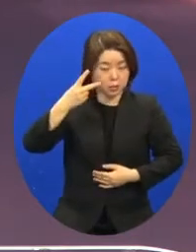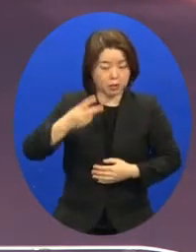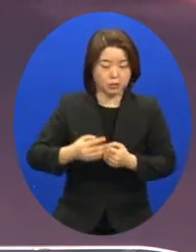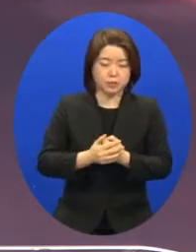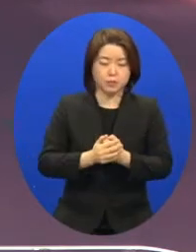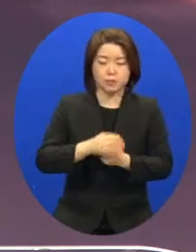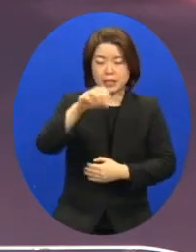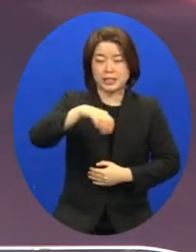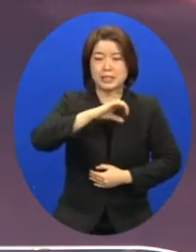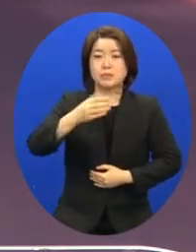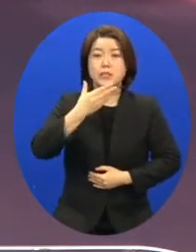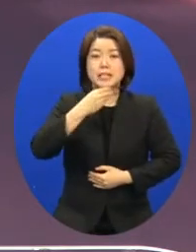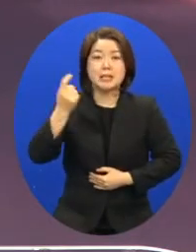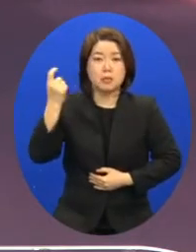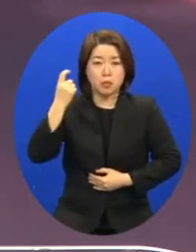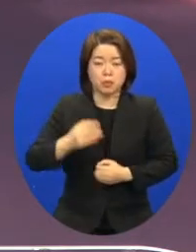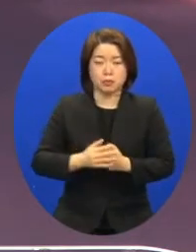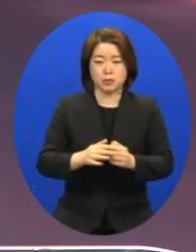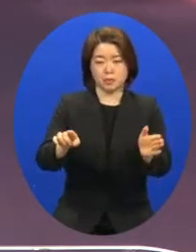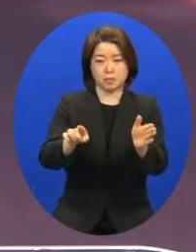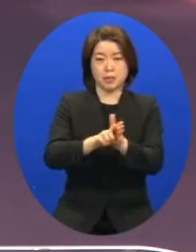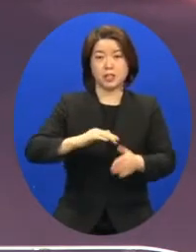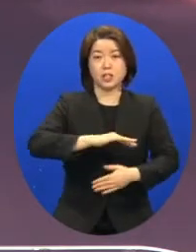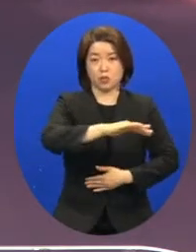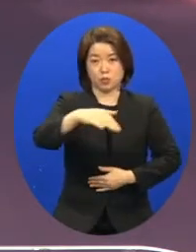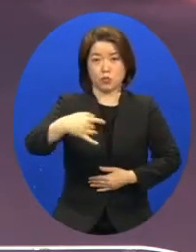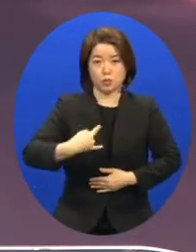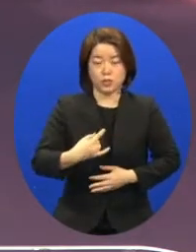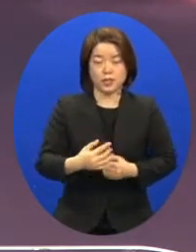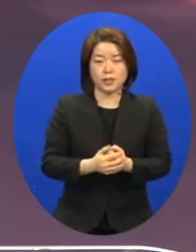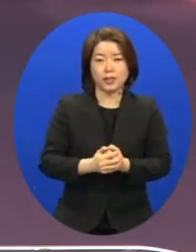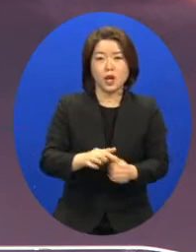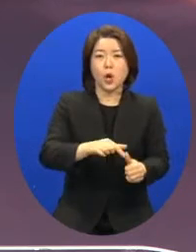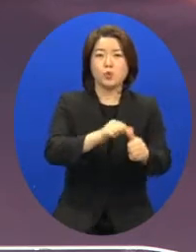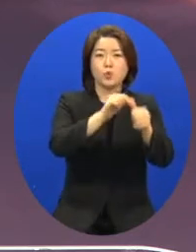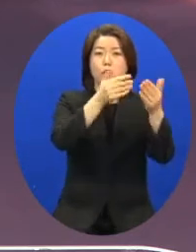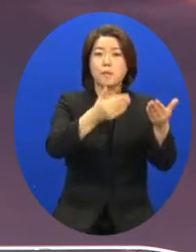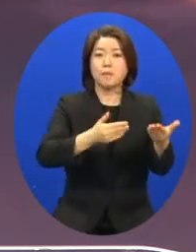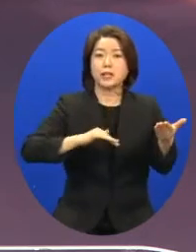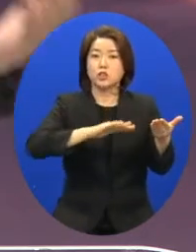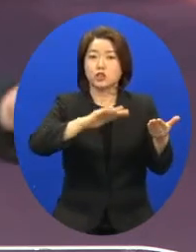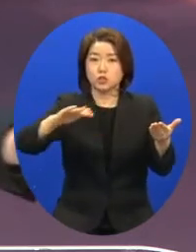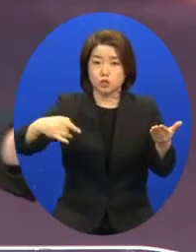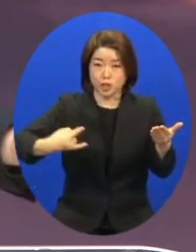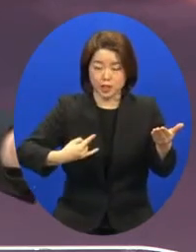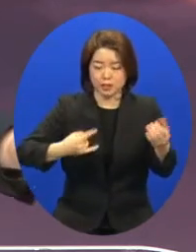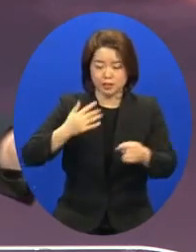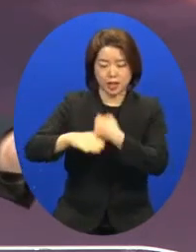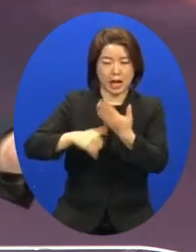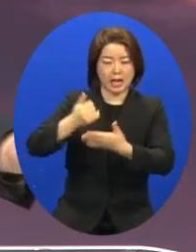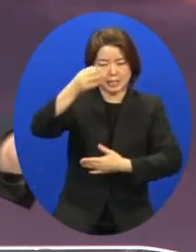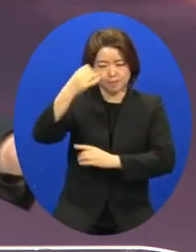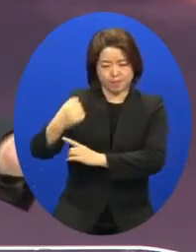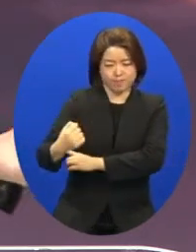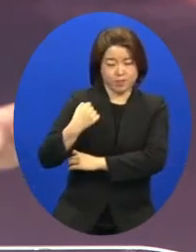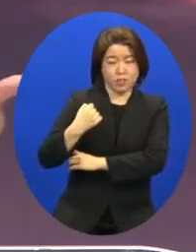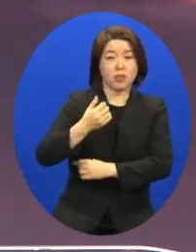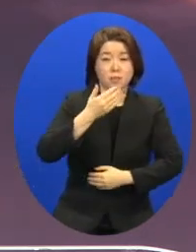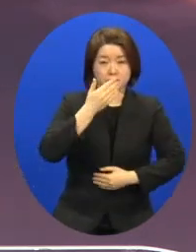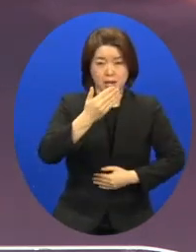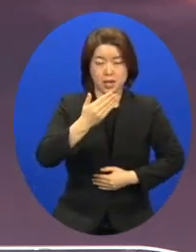복음은 믿는 우리들에게, 구원을 받은 우리들에게는 하나님의 능력이 된다고